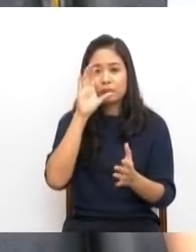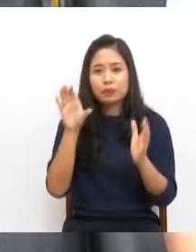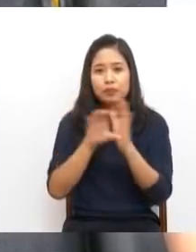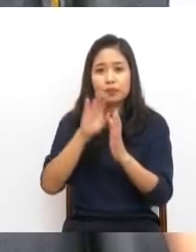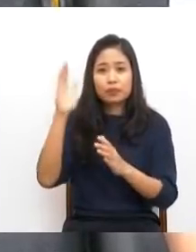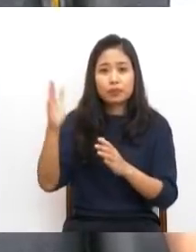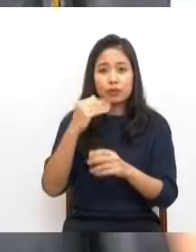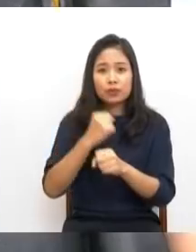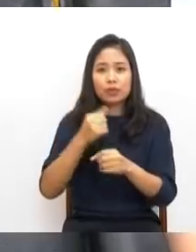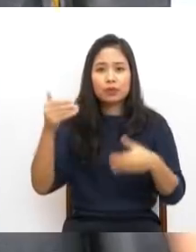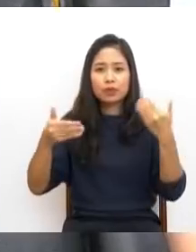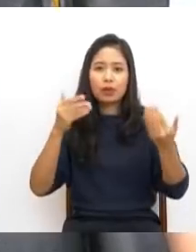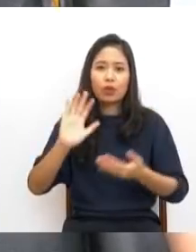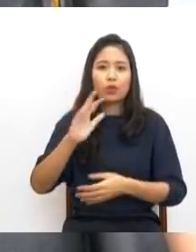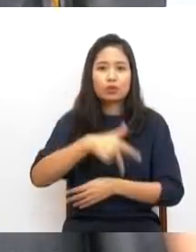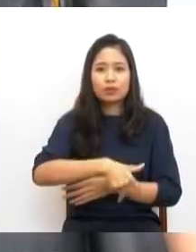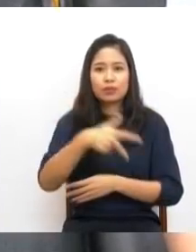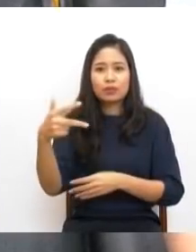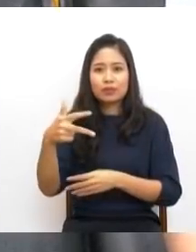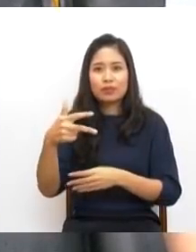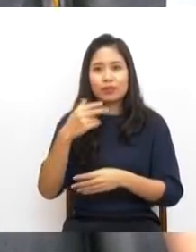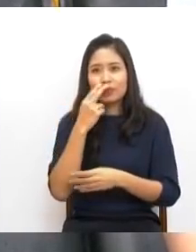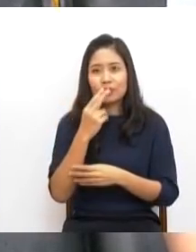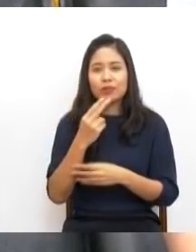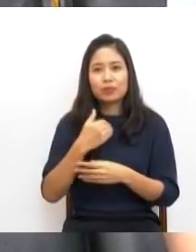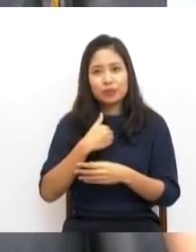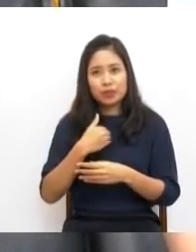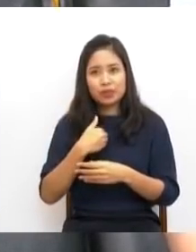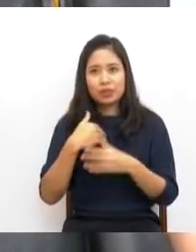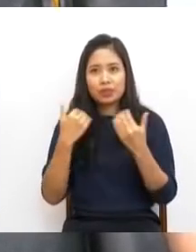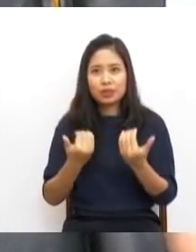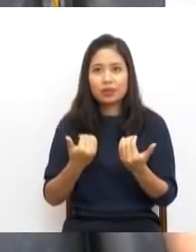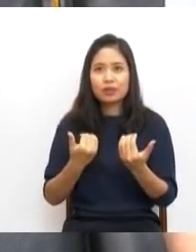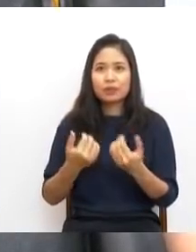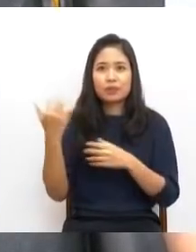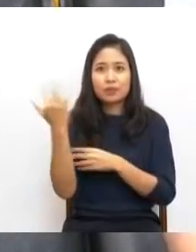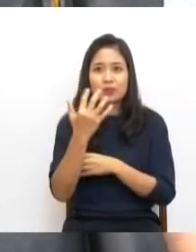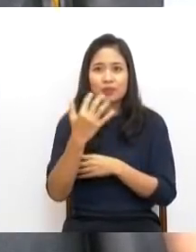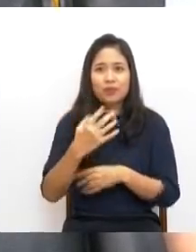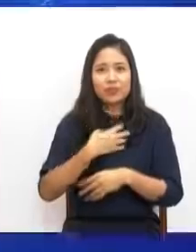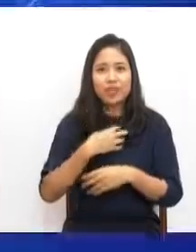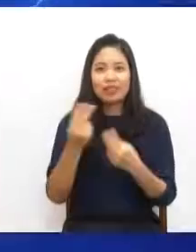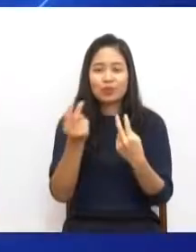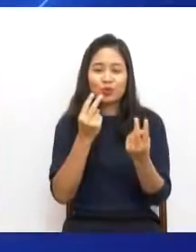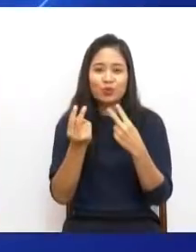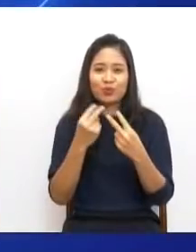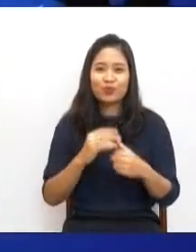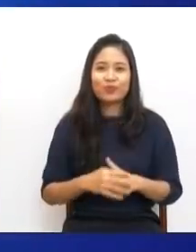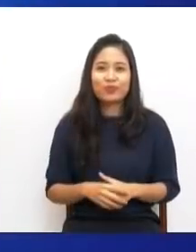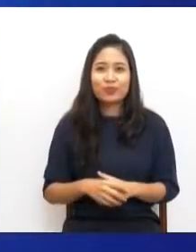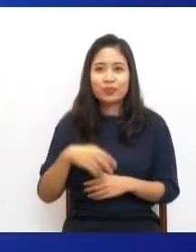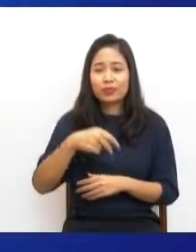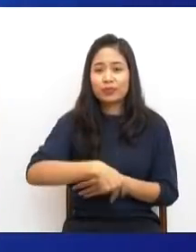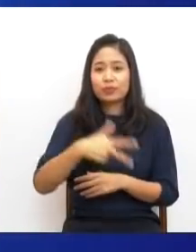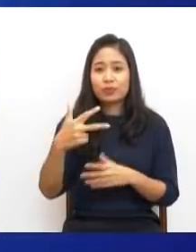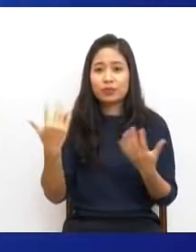ำกิจกรรมไทย PBS รวมพลังครูโค้ดได้โค้ดดีในครั้งนี้ด้วยก็เห็นบอกมีความอลังการมากอยากให้ได้ชมกันค่ะ ไทย PBS รว